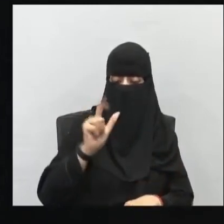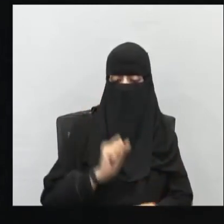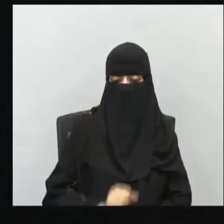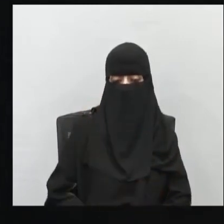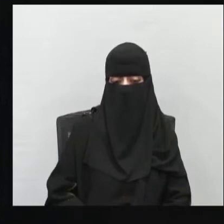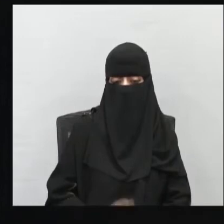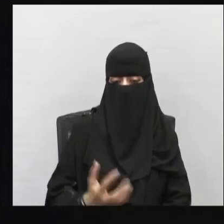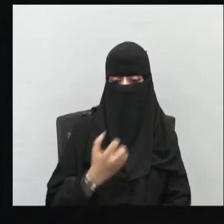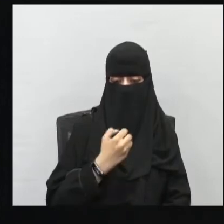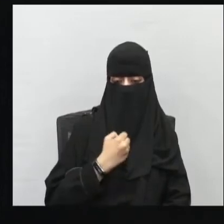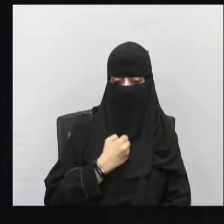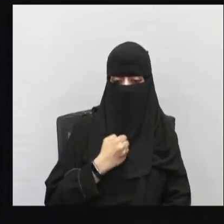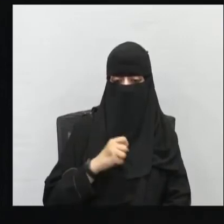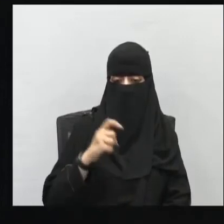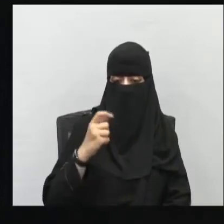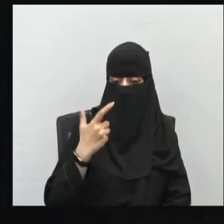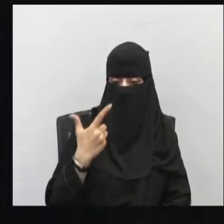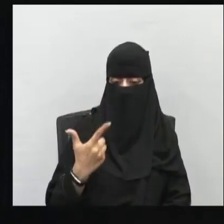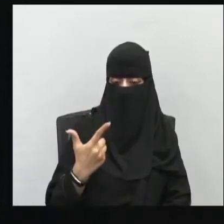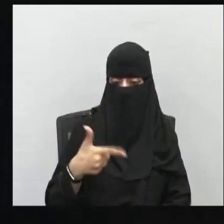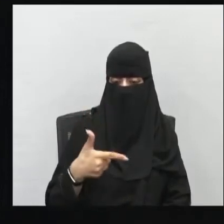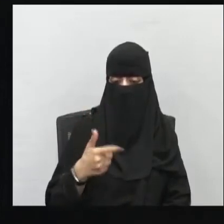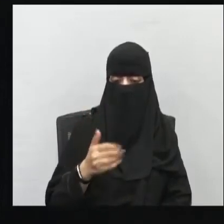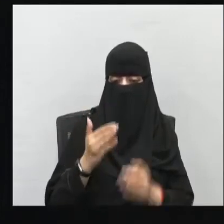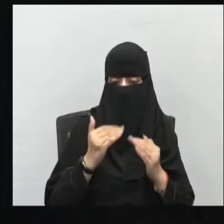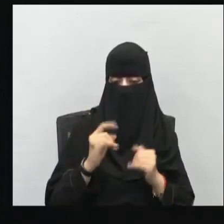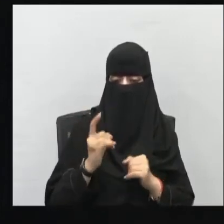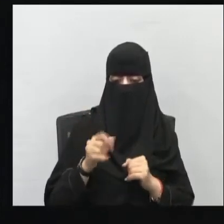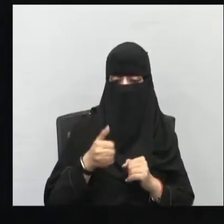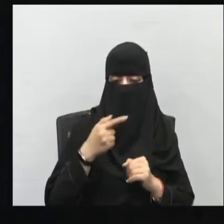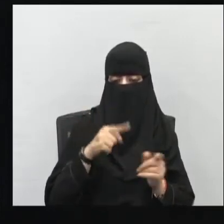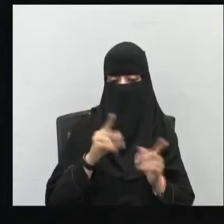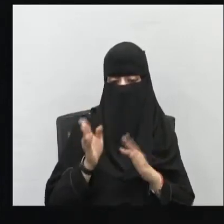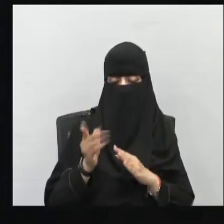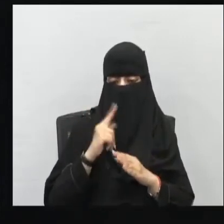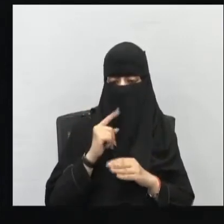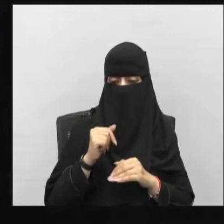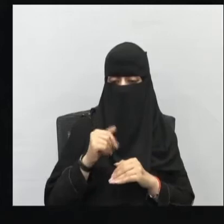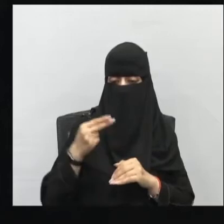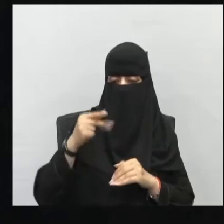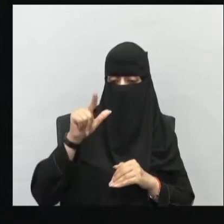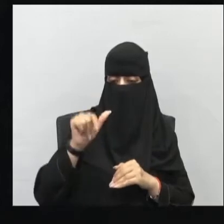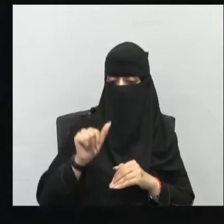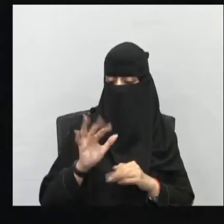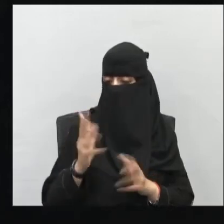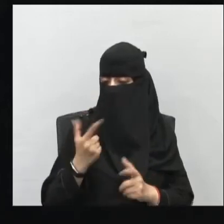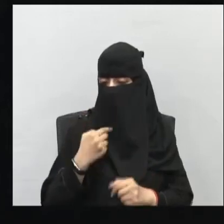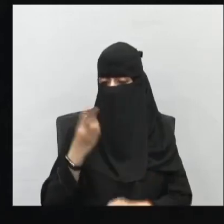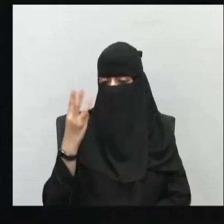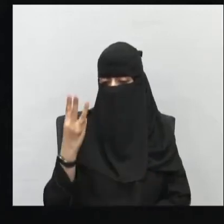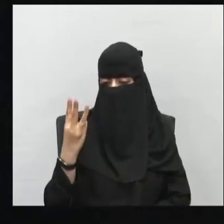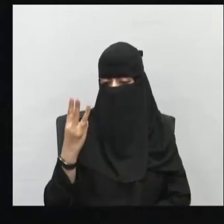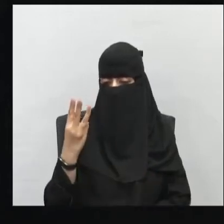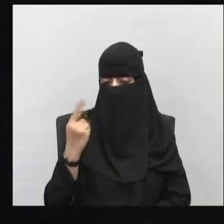70 ريال، إذا يمتلك محمد 70 ريالا. ننتقل إلى الآن إلى علي. علي هنا لديه 3 أوراق نقدية من